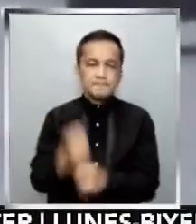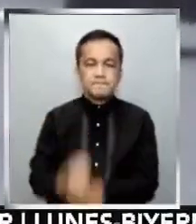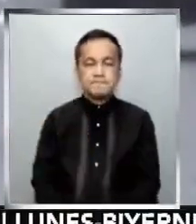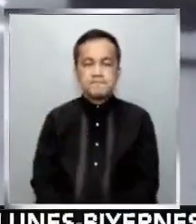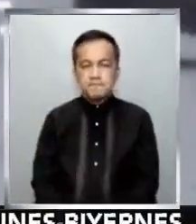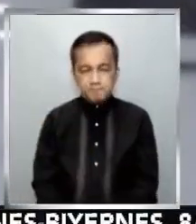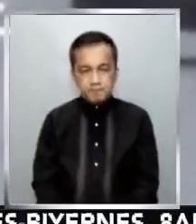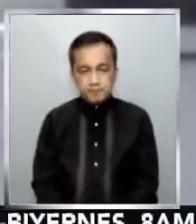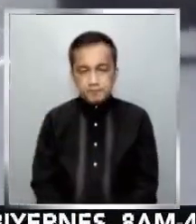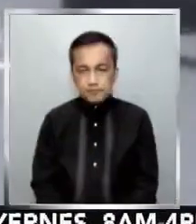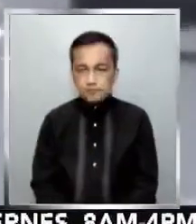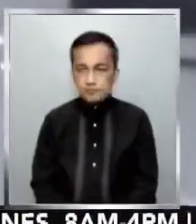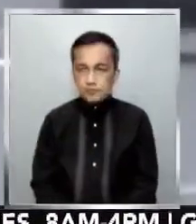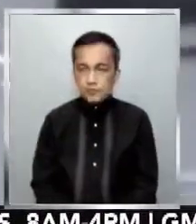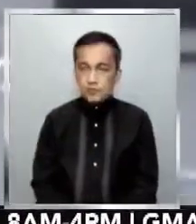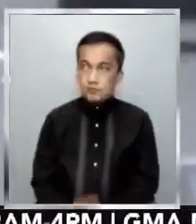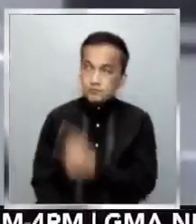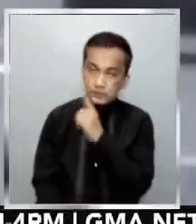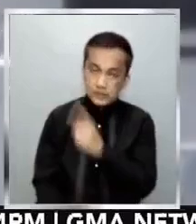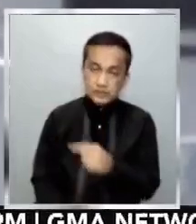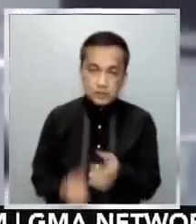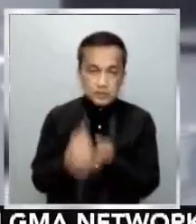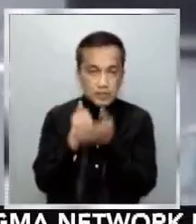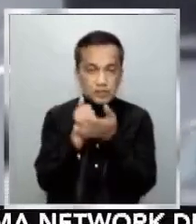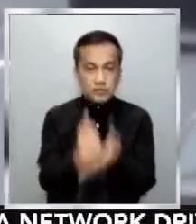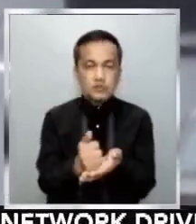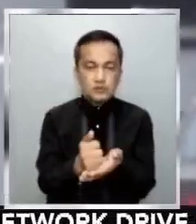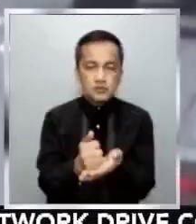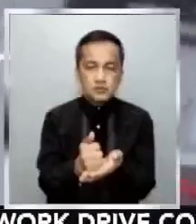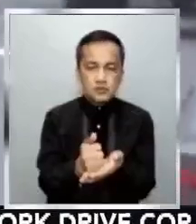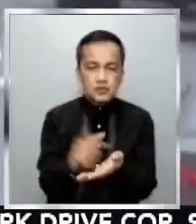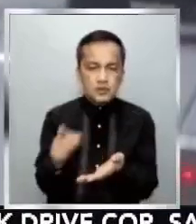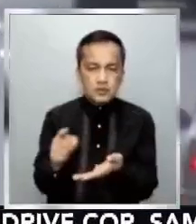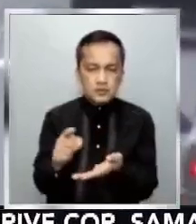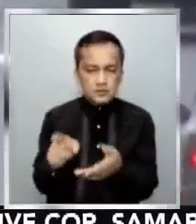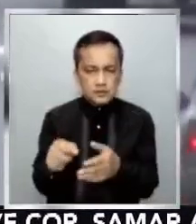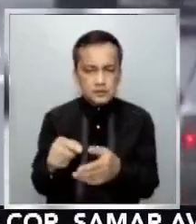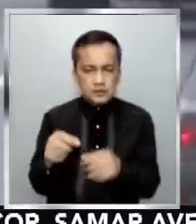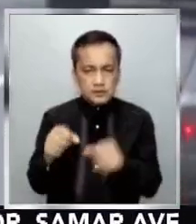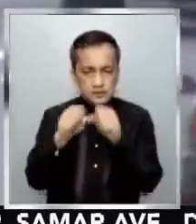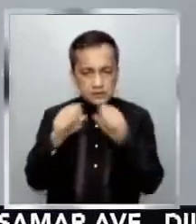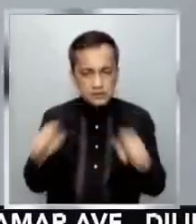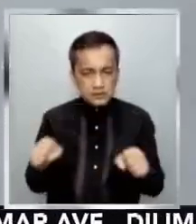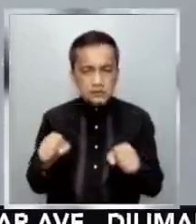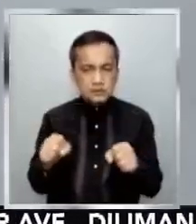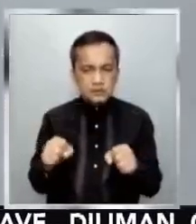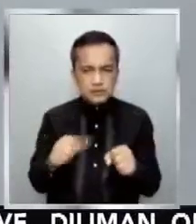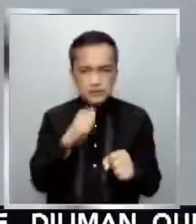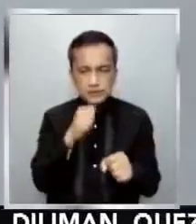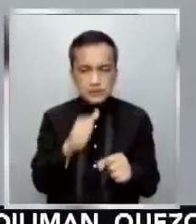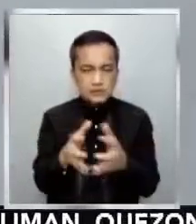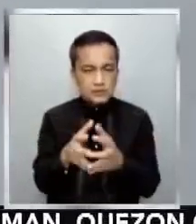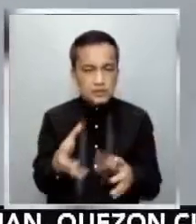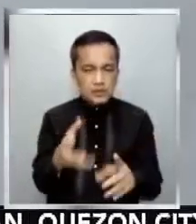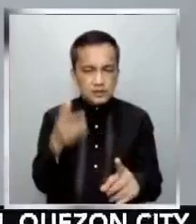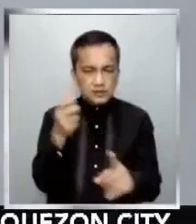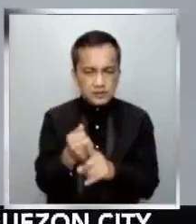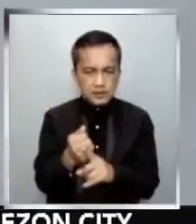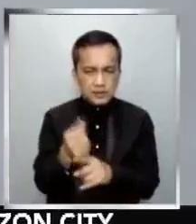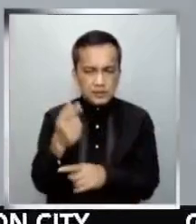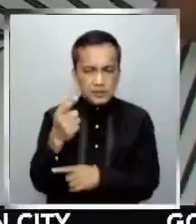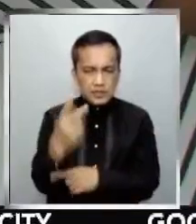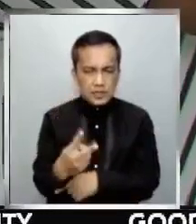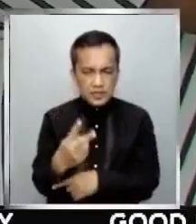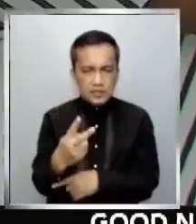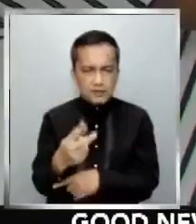rin na sa pag-ibsan ng ating inflation at para hindi naman po masyadong maapektuhan, kalahati na lang ang ipatupad